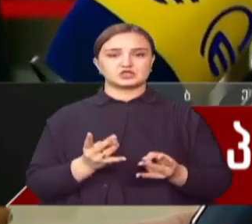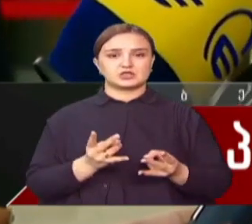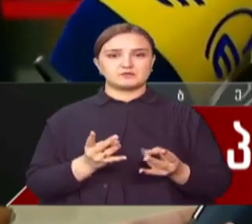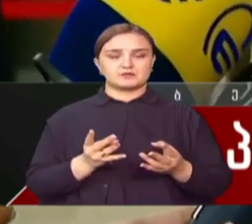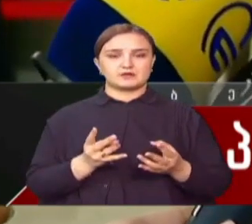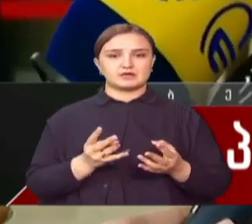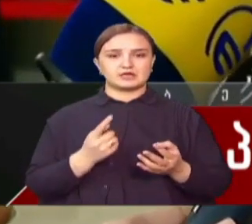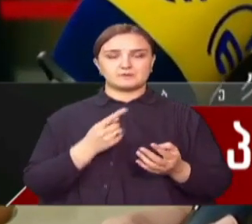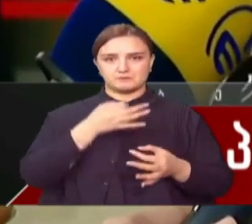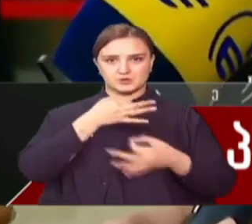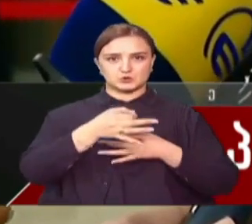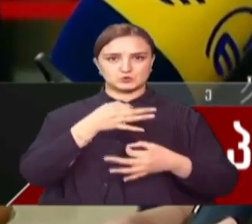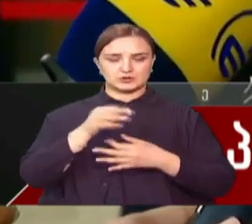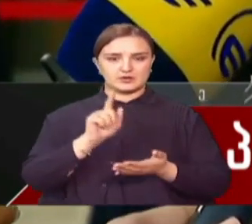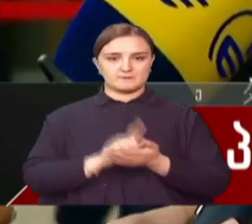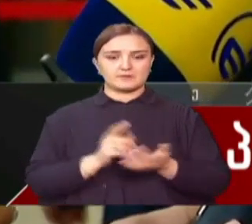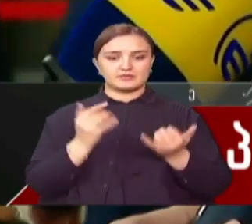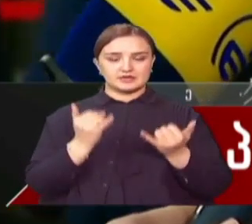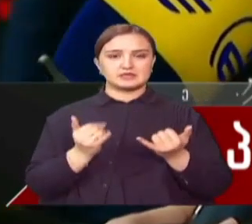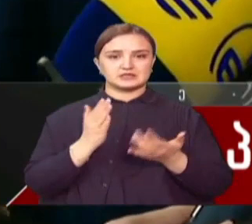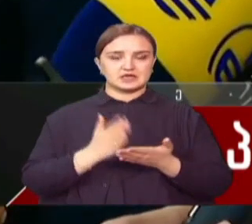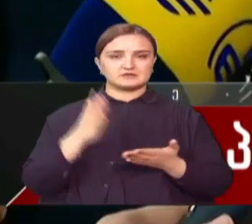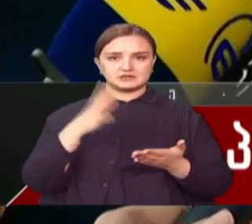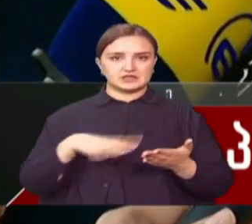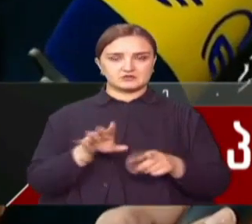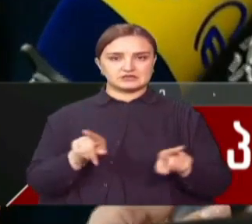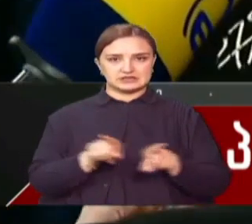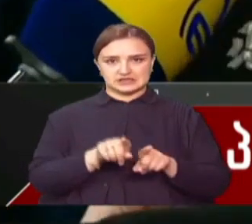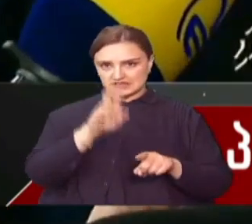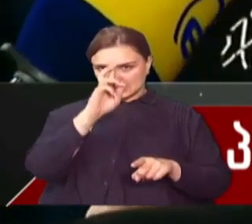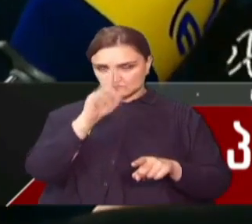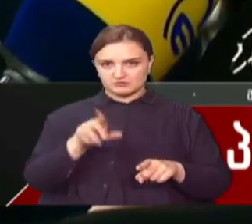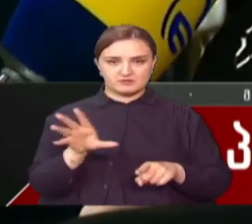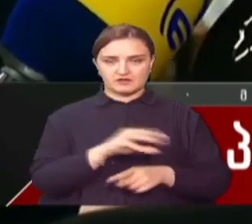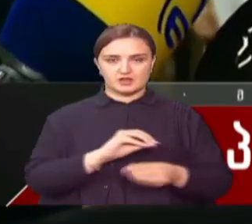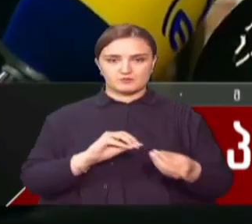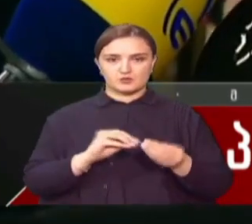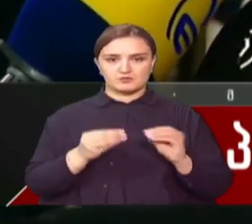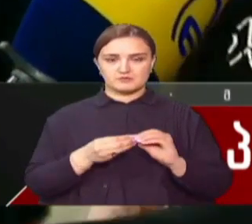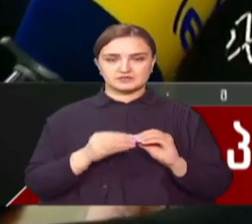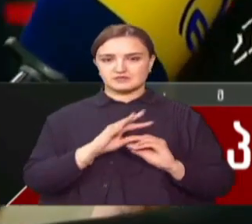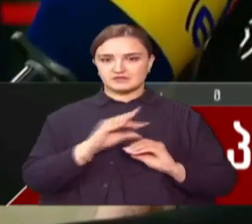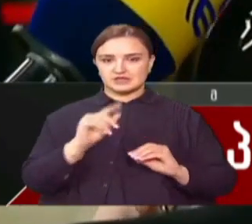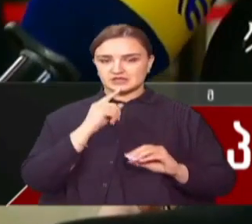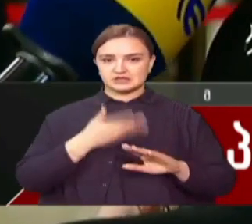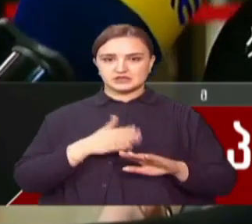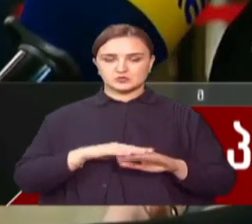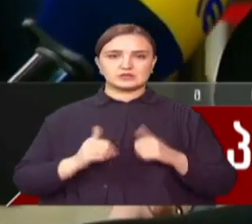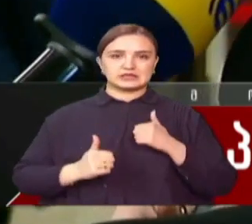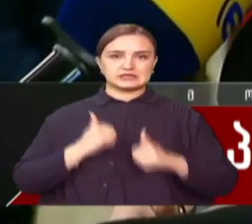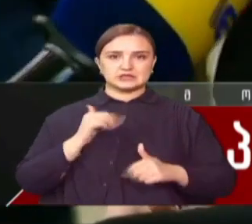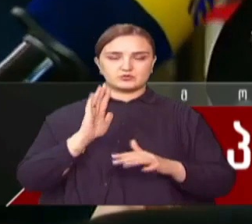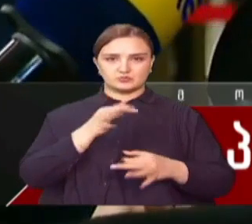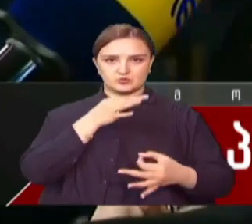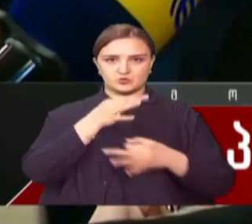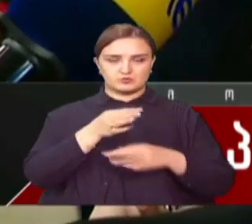პირველი პასუხის გაცემა და დღეს ყავს საქართველოს ხელისუფლება, რომელიც ყველა გამოწვევას, ყველა სირთულეს პირველად უპასუხებს. კიდევ